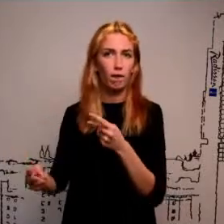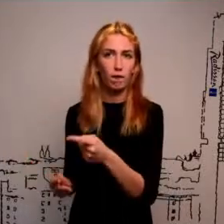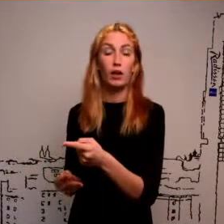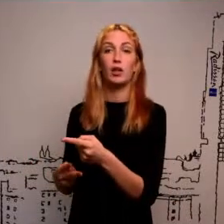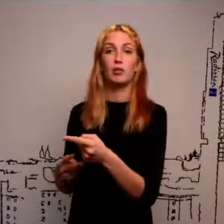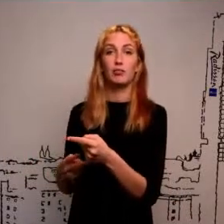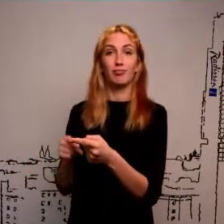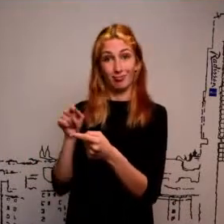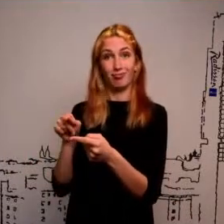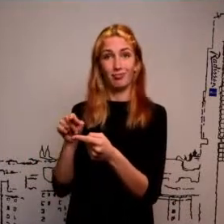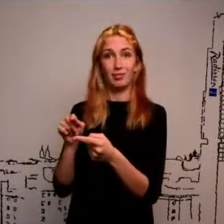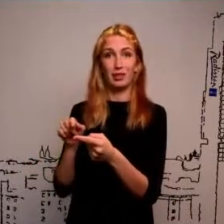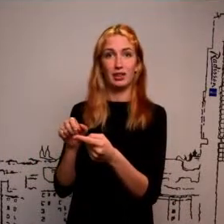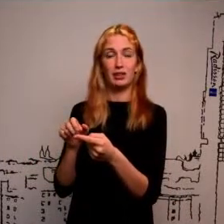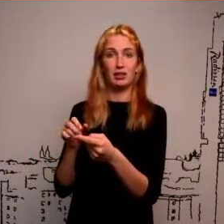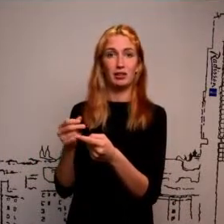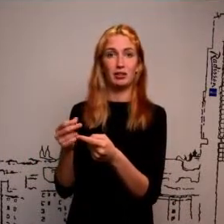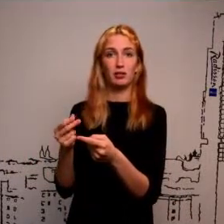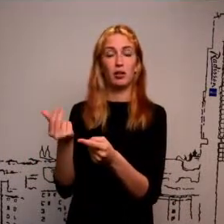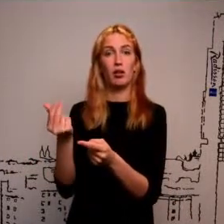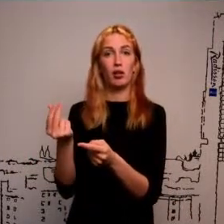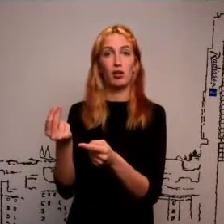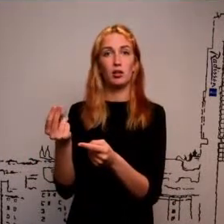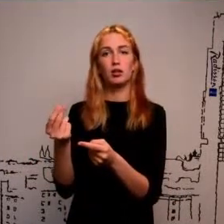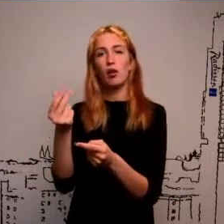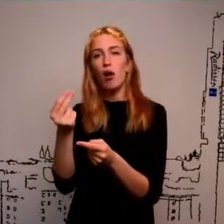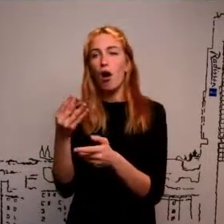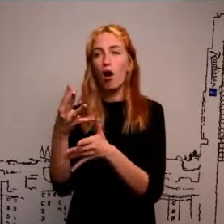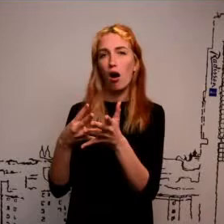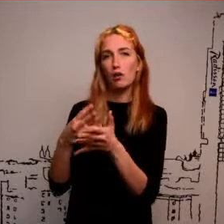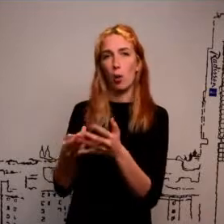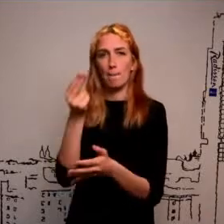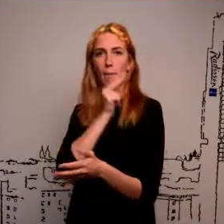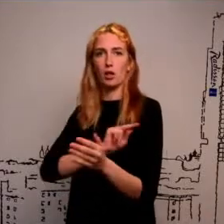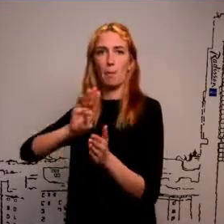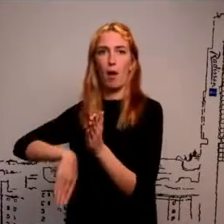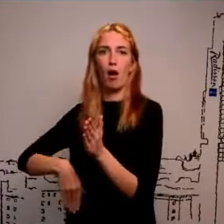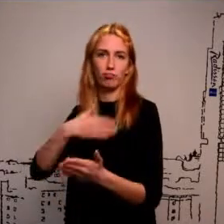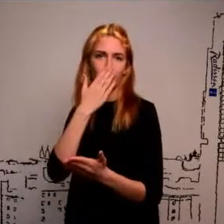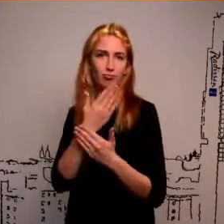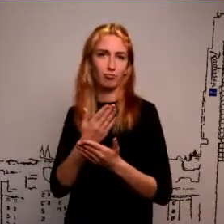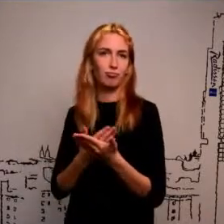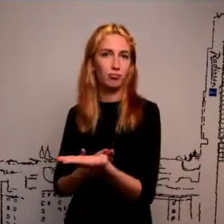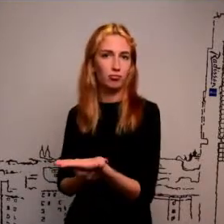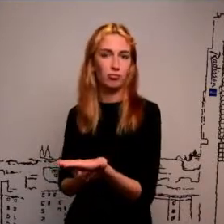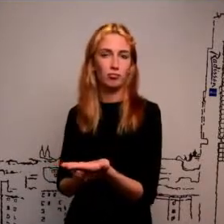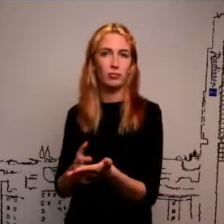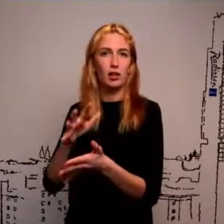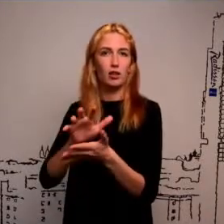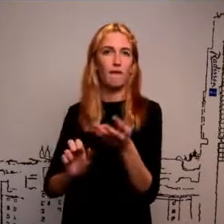siis seda nagu rahasummat hakatakse kalkuleerima sinu palgast näiteks maha, et see on siis nii öelda